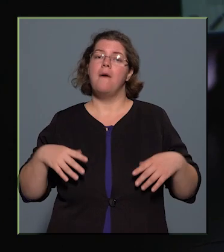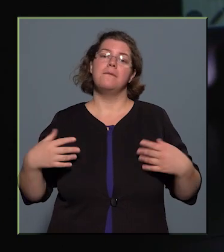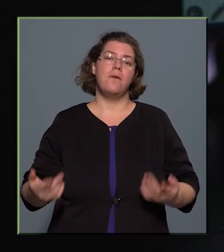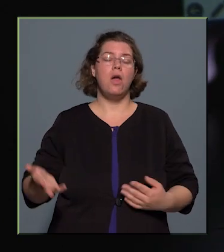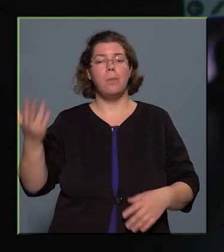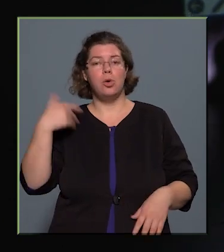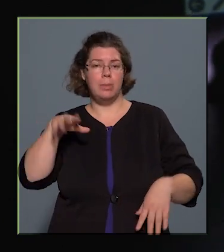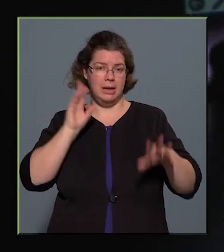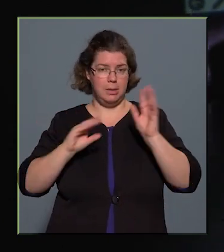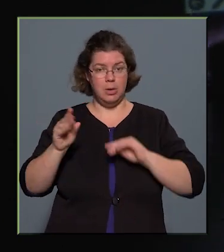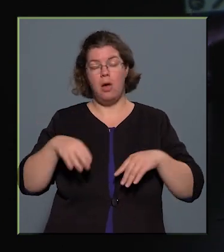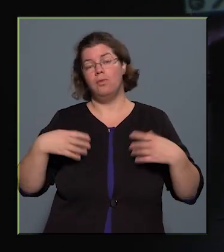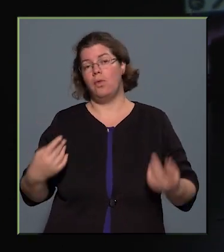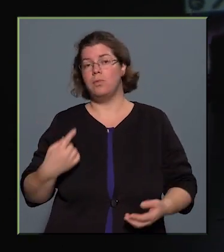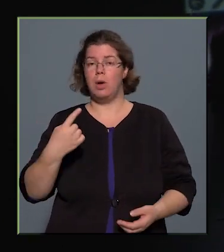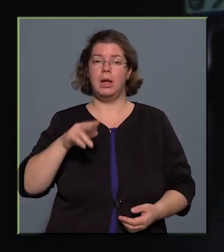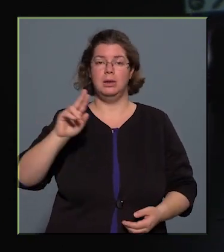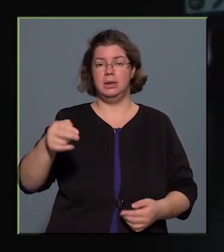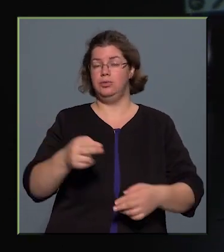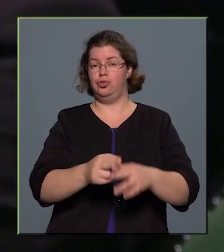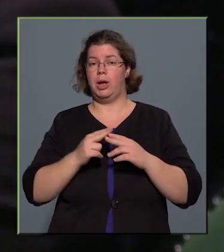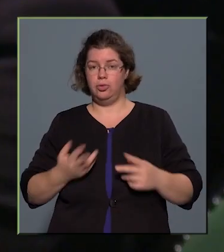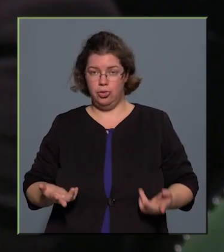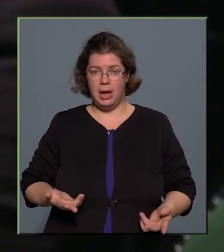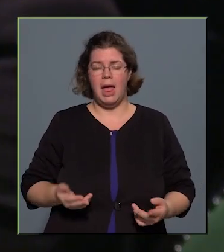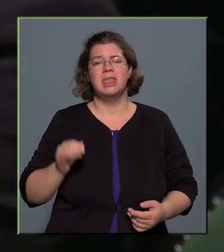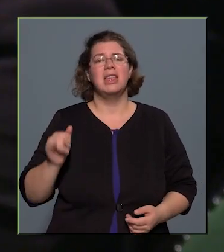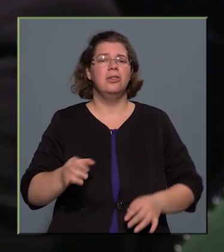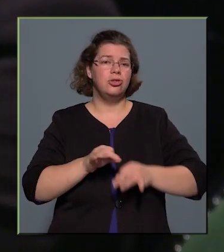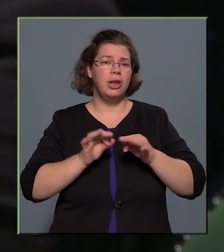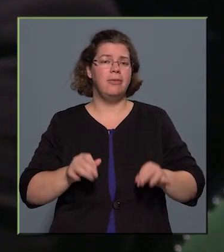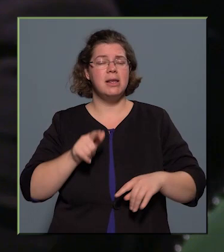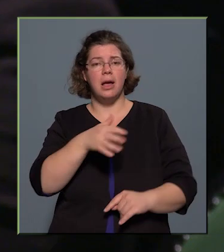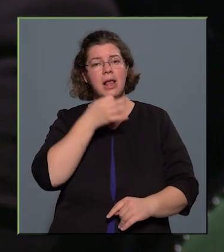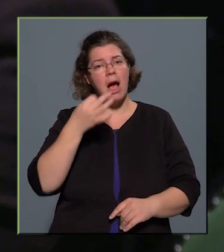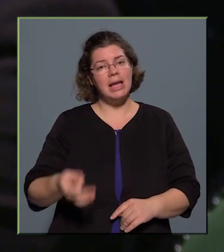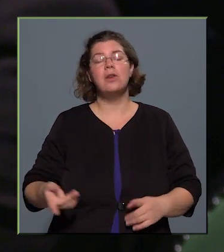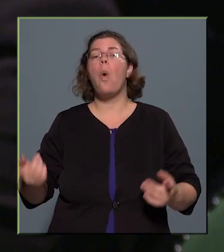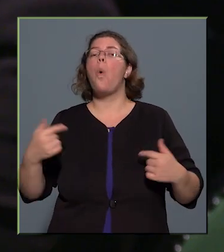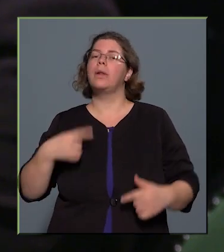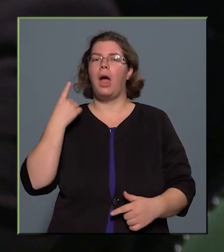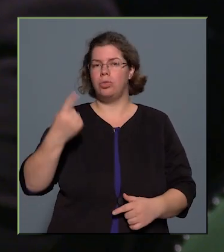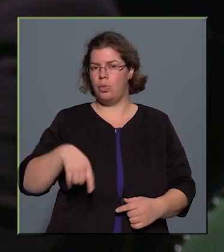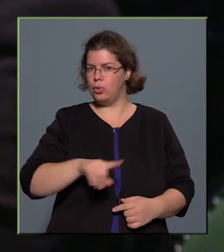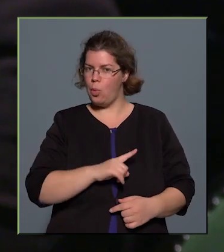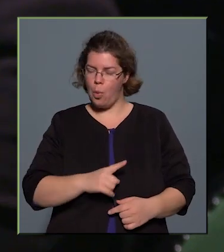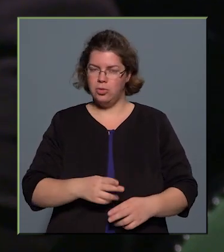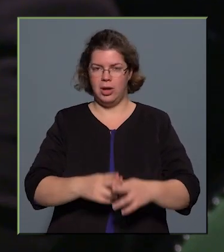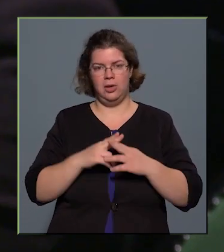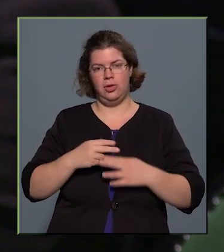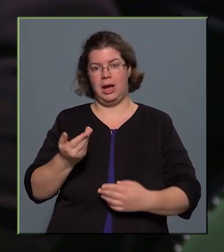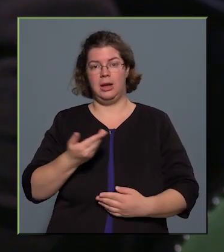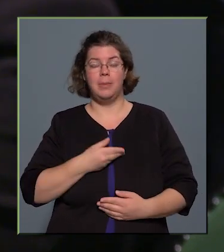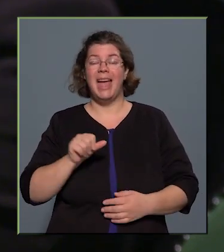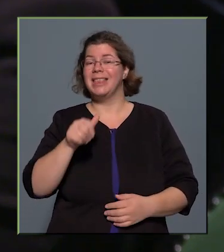múltbeli tapasztalatára, vagy hív magának valamilyen segítséget. És nyilván az a kérdés, hogy honnan tudunk segítséget kapni, és az egyik jó válasz,